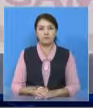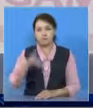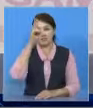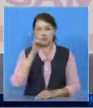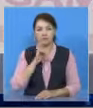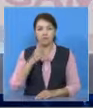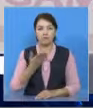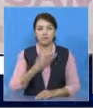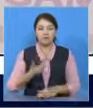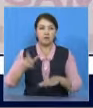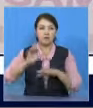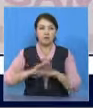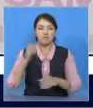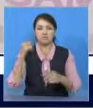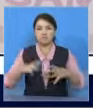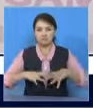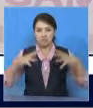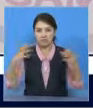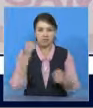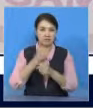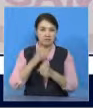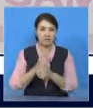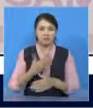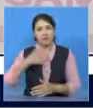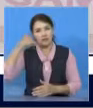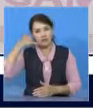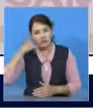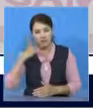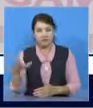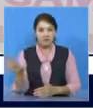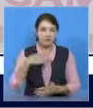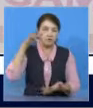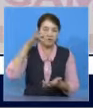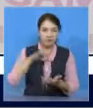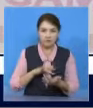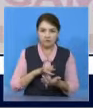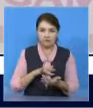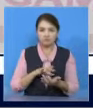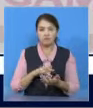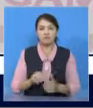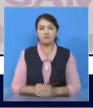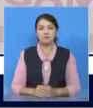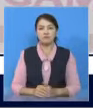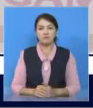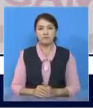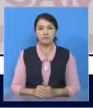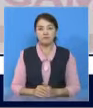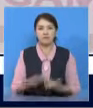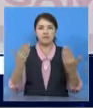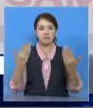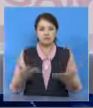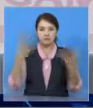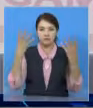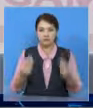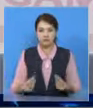нами проделана очень огромная работа. Мы обзвонили практически весь город. Вот. И на сегодняшний